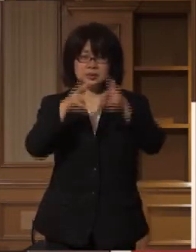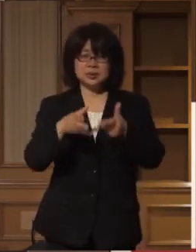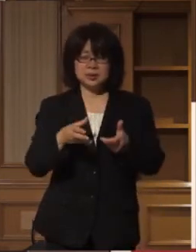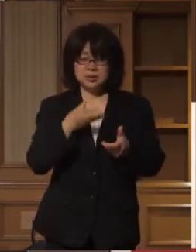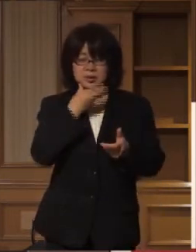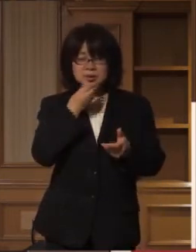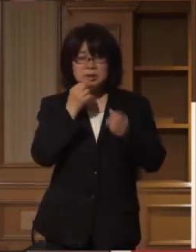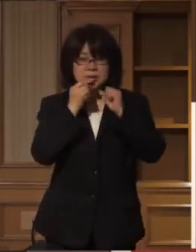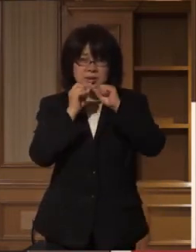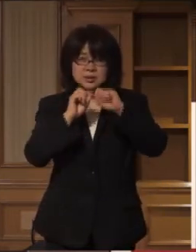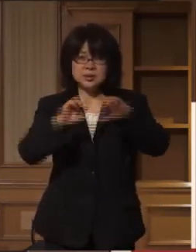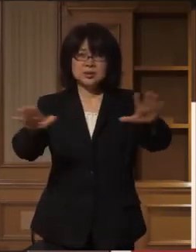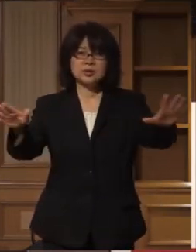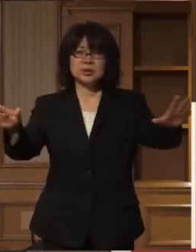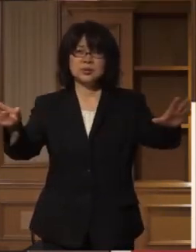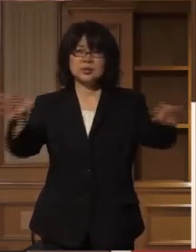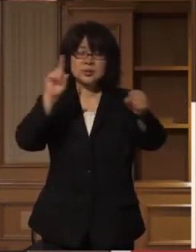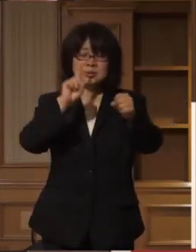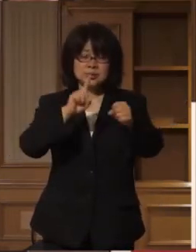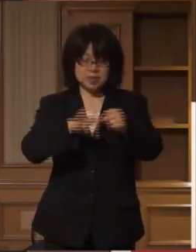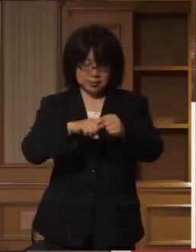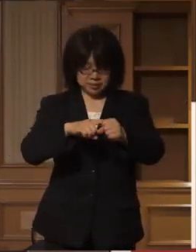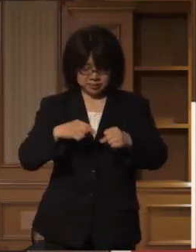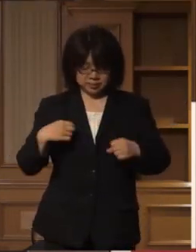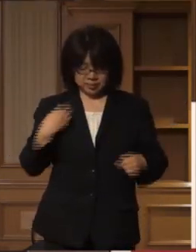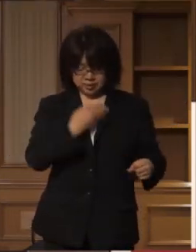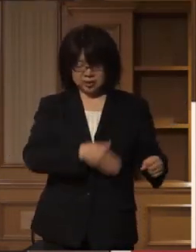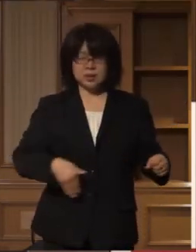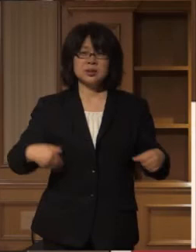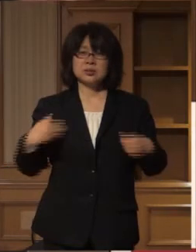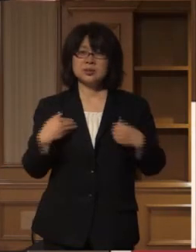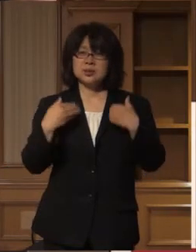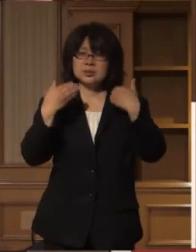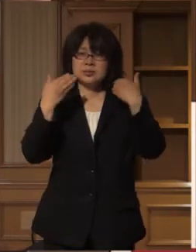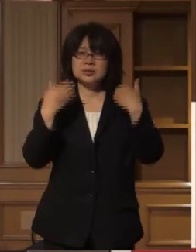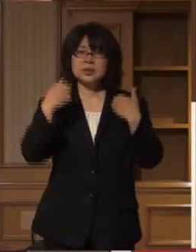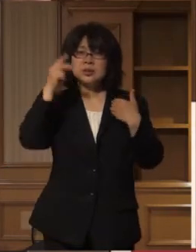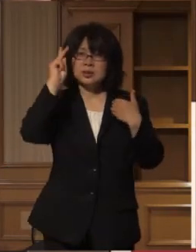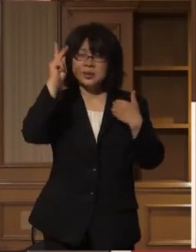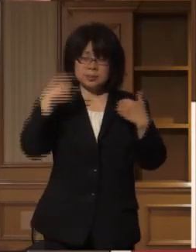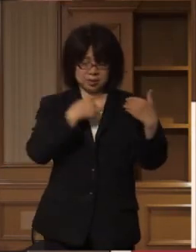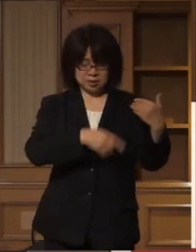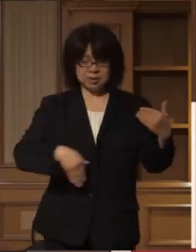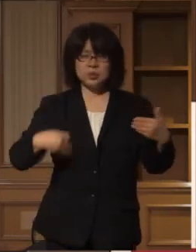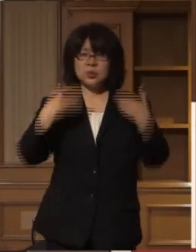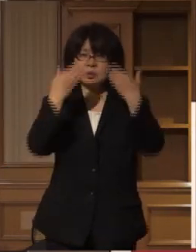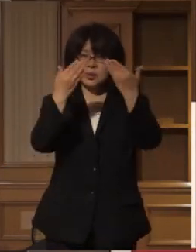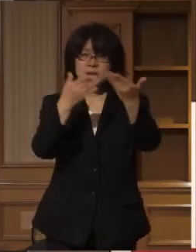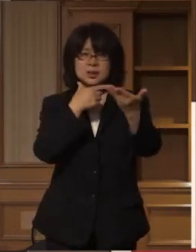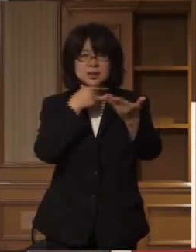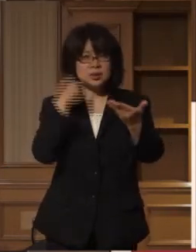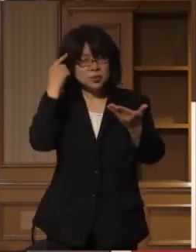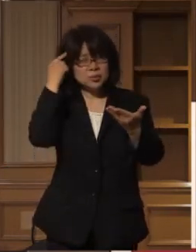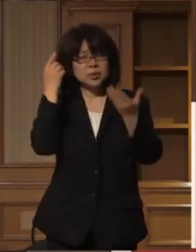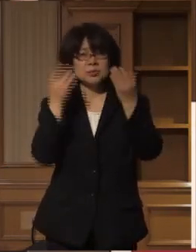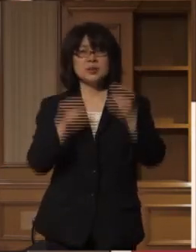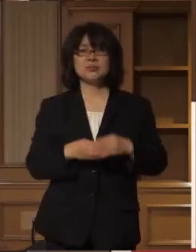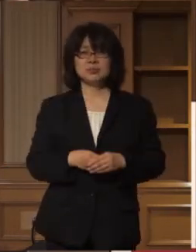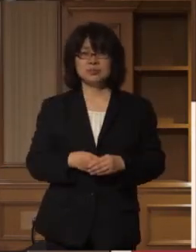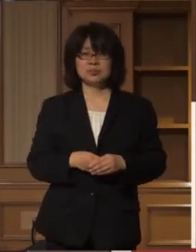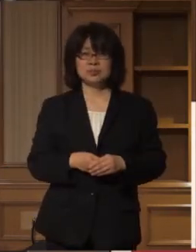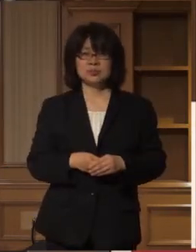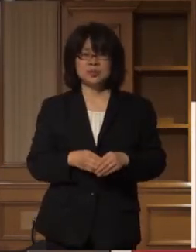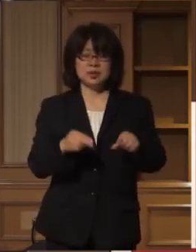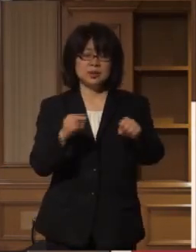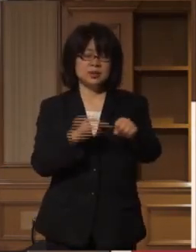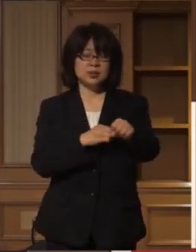です。ですので、海外宣教なんですけれども、特にこうインドネシア宣教という形で献身